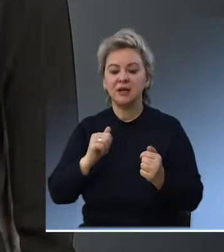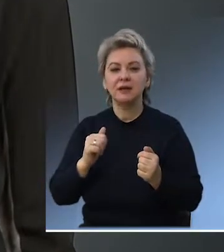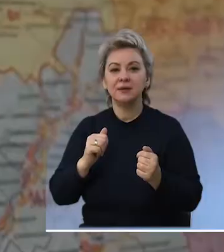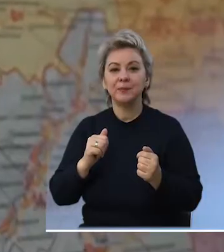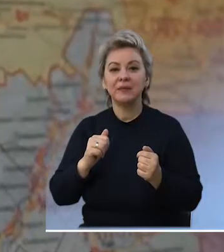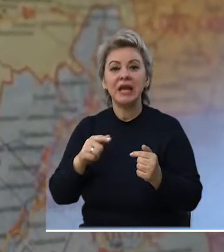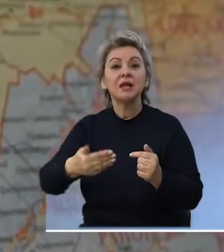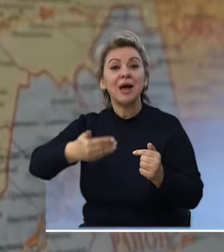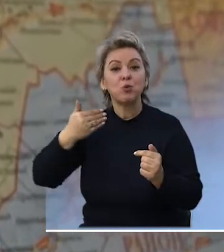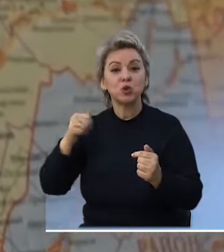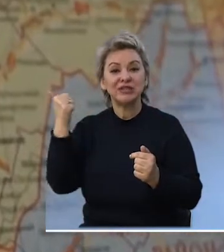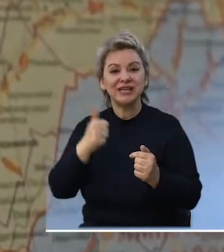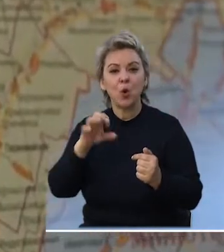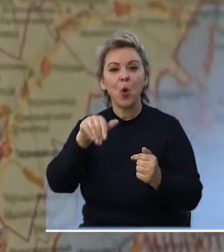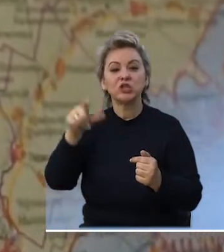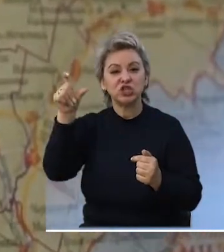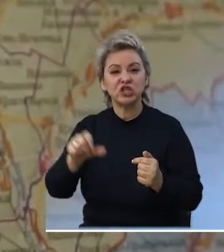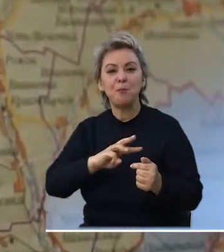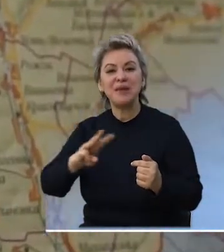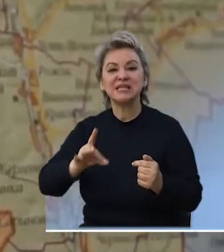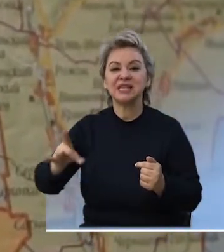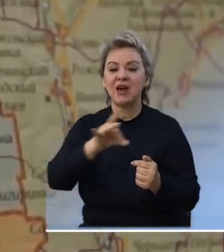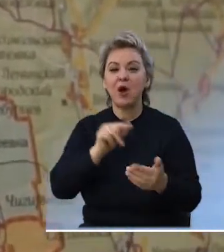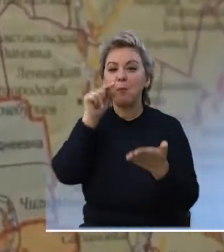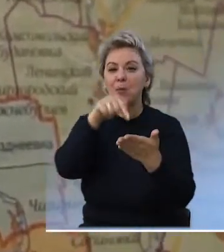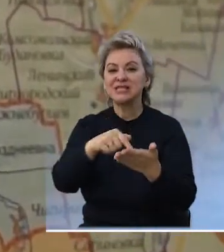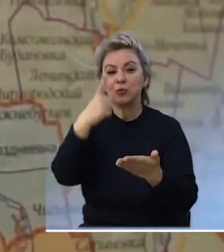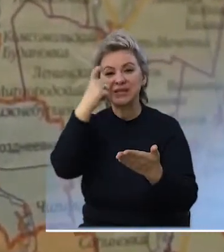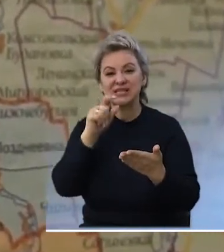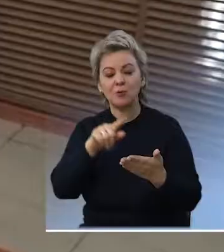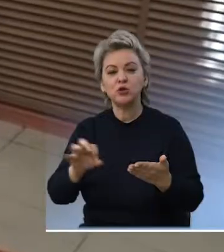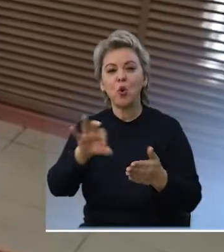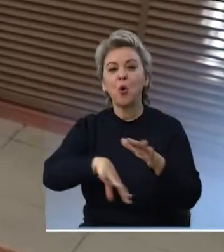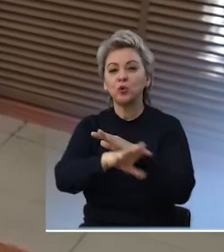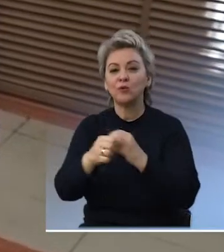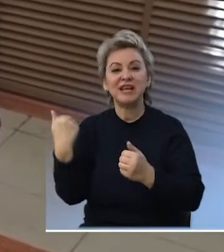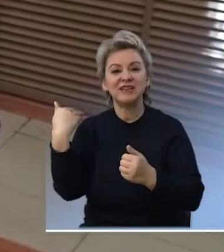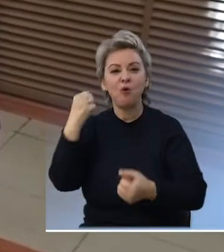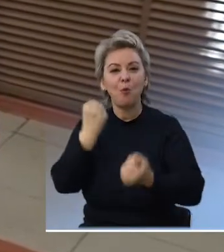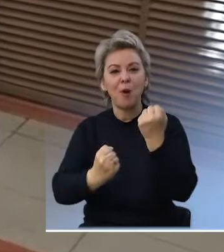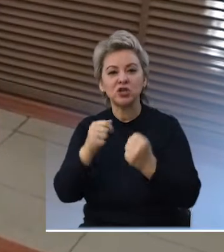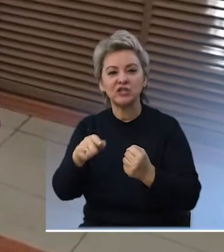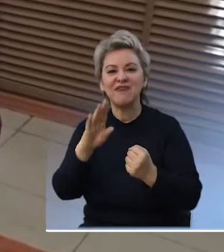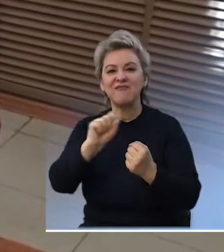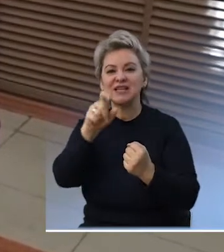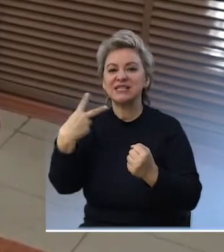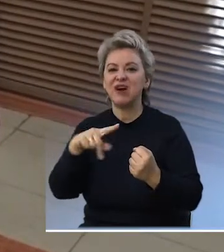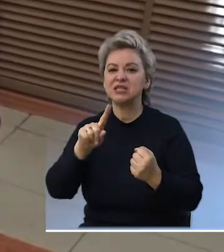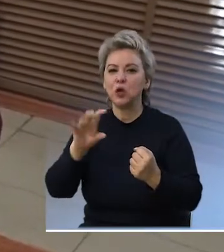материале. На минувшей неделе от жителя Миллеровского района поступило сообщение об угоне его